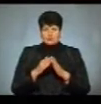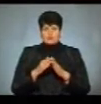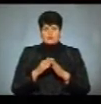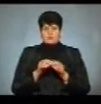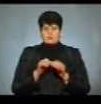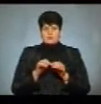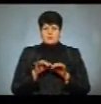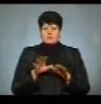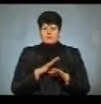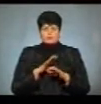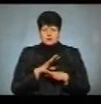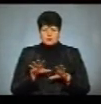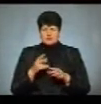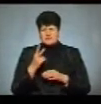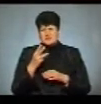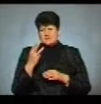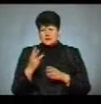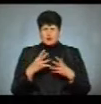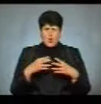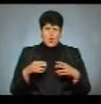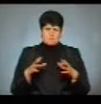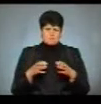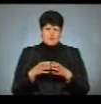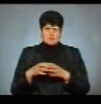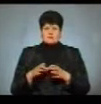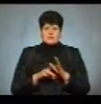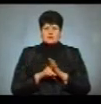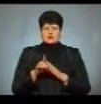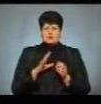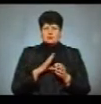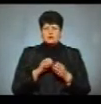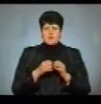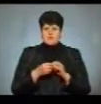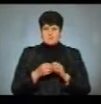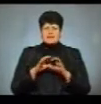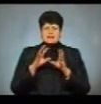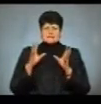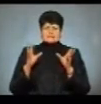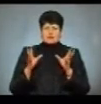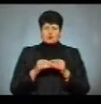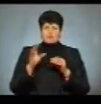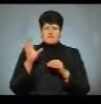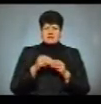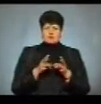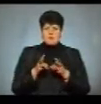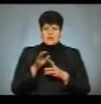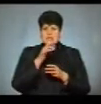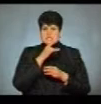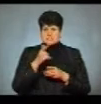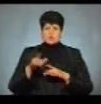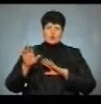відсутній. Можу сказати, 2-3 об'єднання, що були на початках такі проблеми, але загалом весь опалювальний сезон